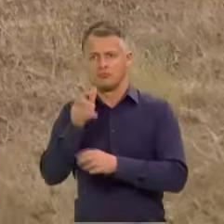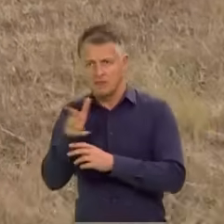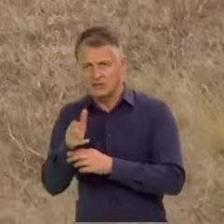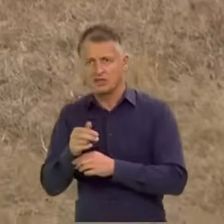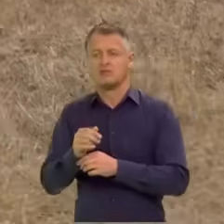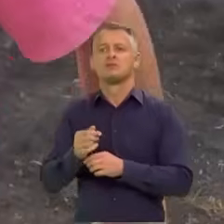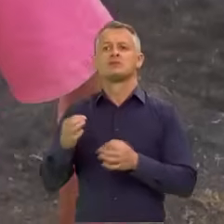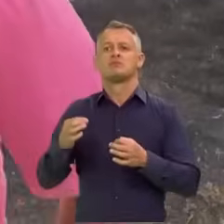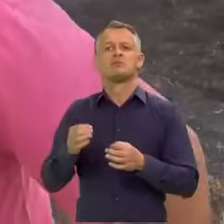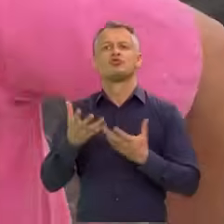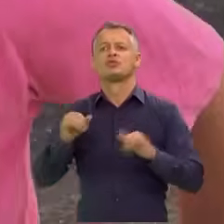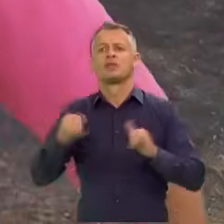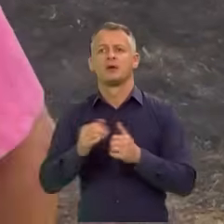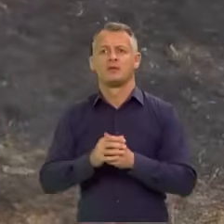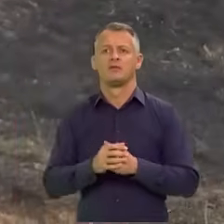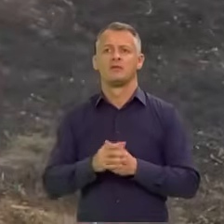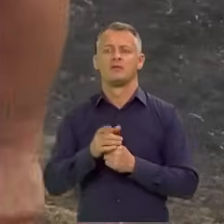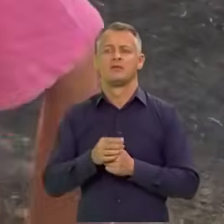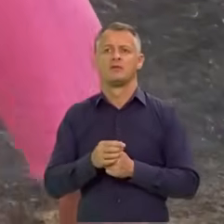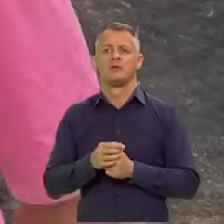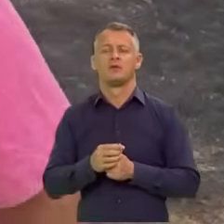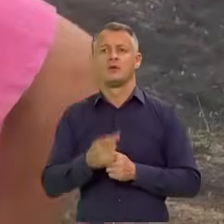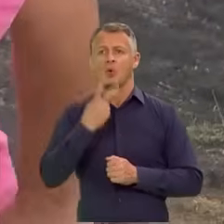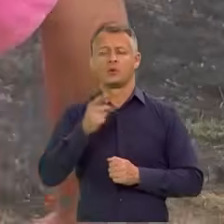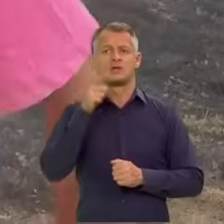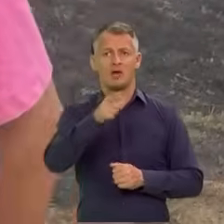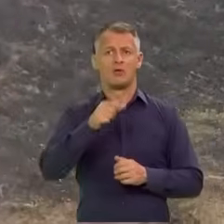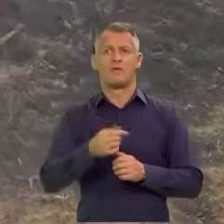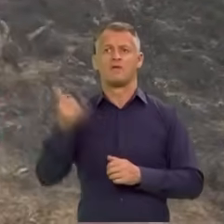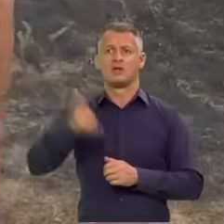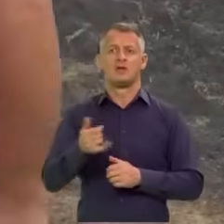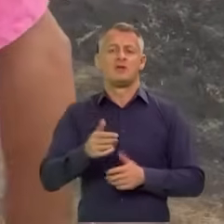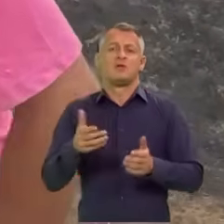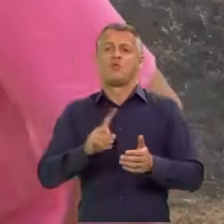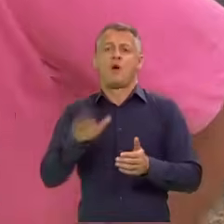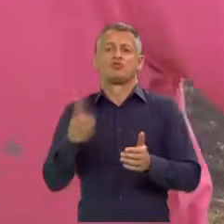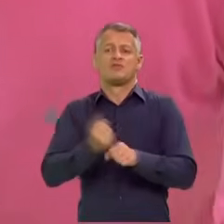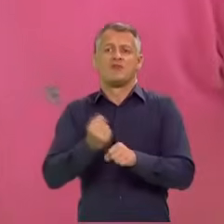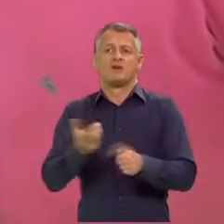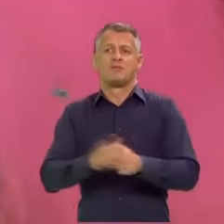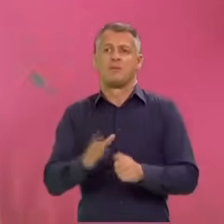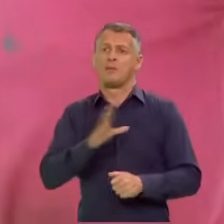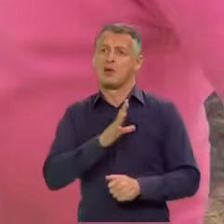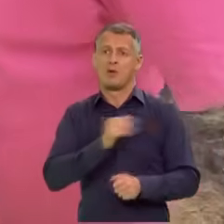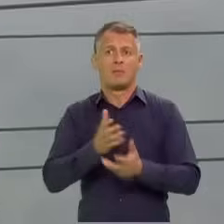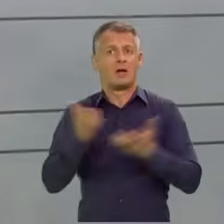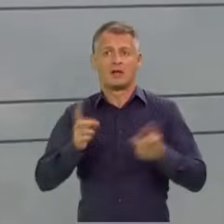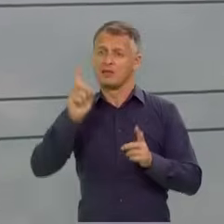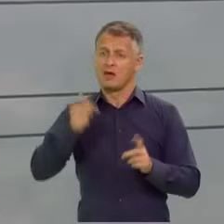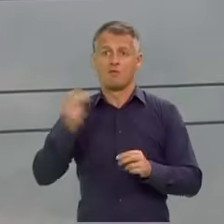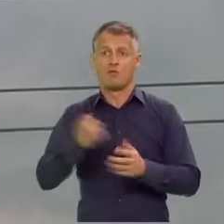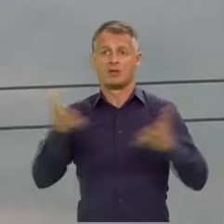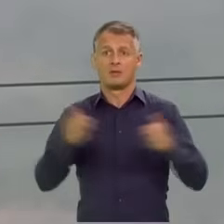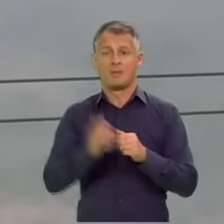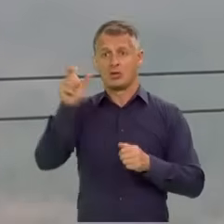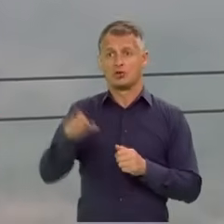Care-i situația? Hai de mama noastră! Și cu tractorul te mi-a zis pe viața ta. Hai ce faci? Pericol mare. Foarte mare. Sătenii